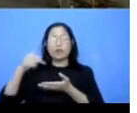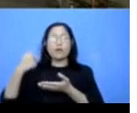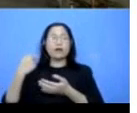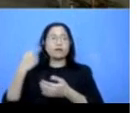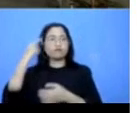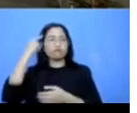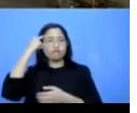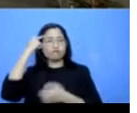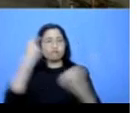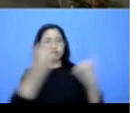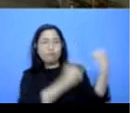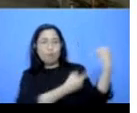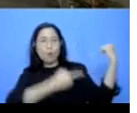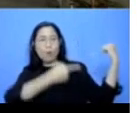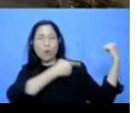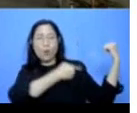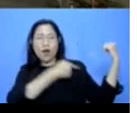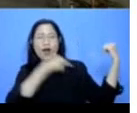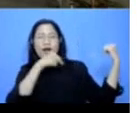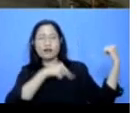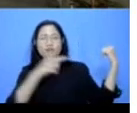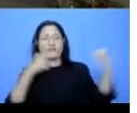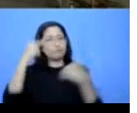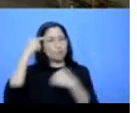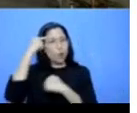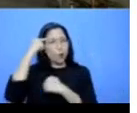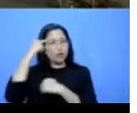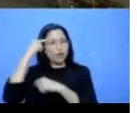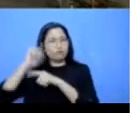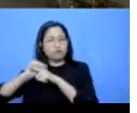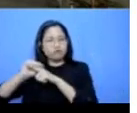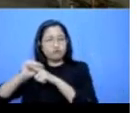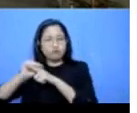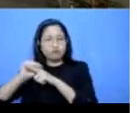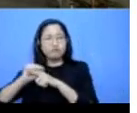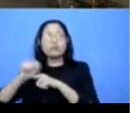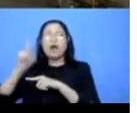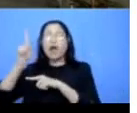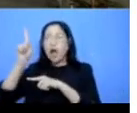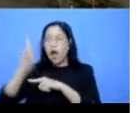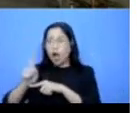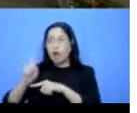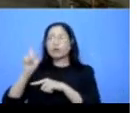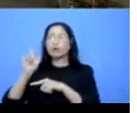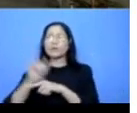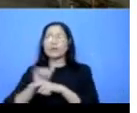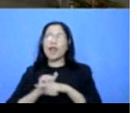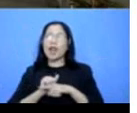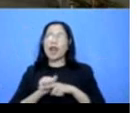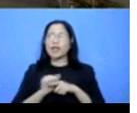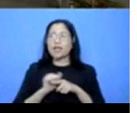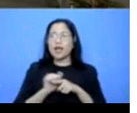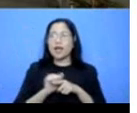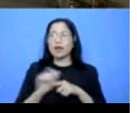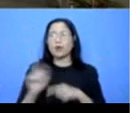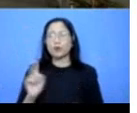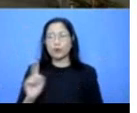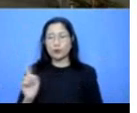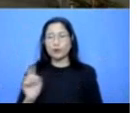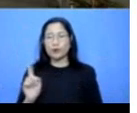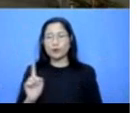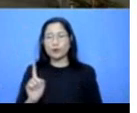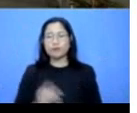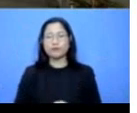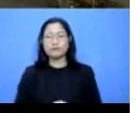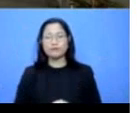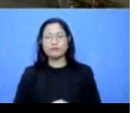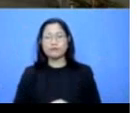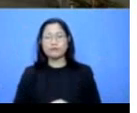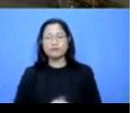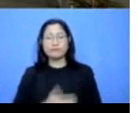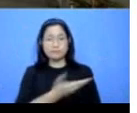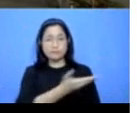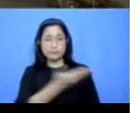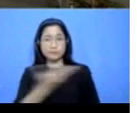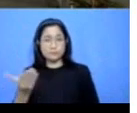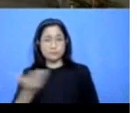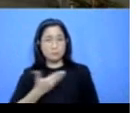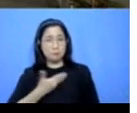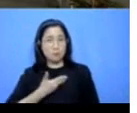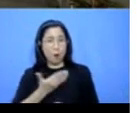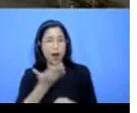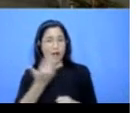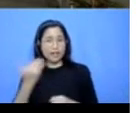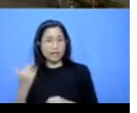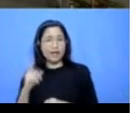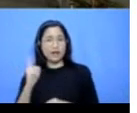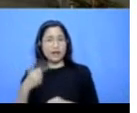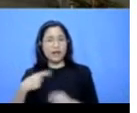kita, pengasahan otak kita ini harus dipanaskan sedikit. Nah, oleh karena itu saya ingin mengajak Bapak dan Ibu untuk ikutan